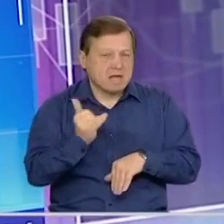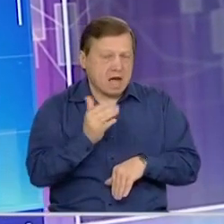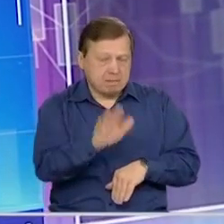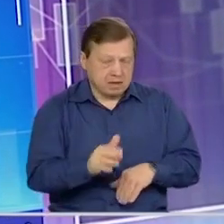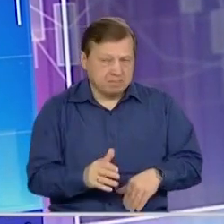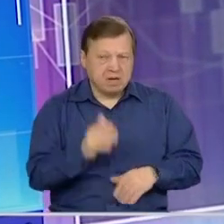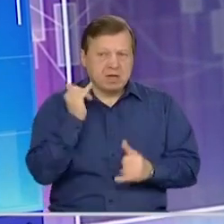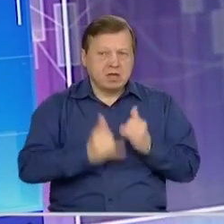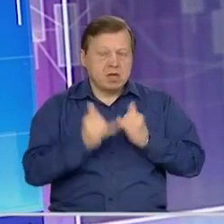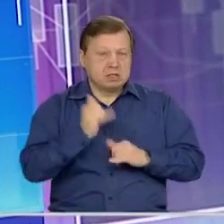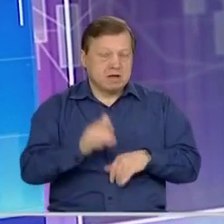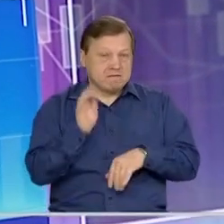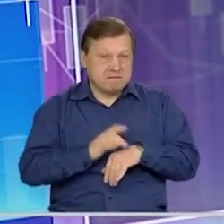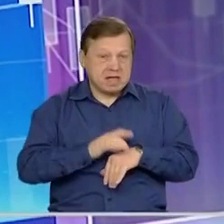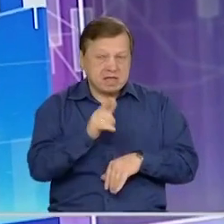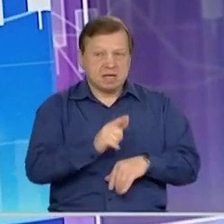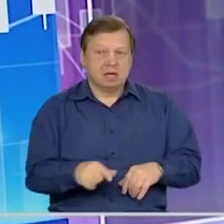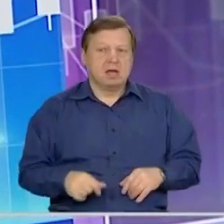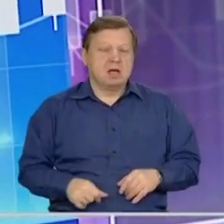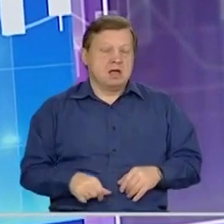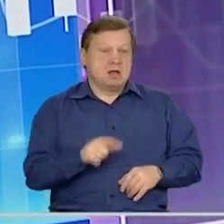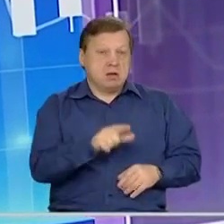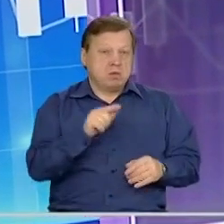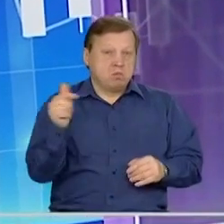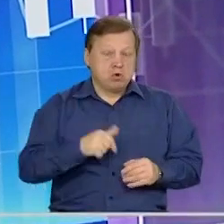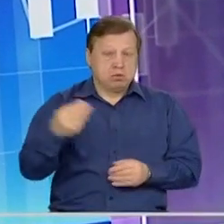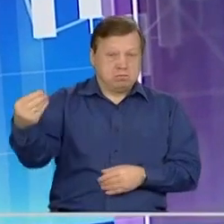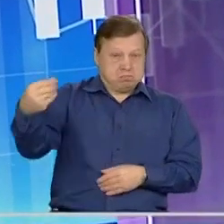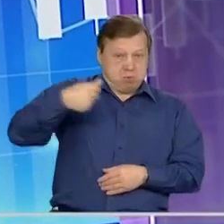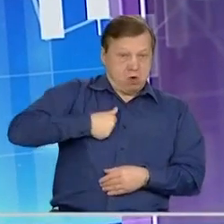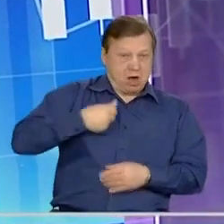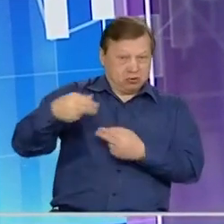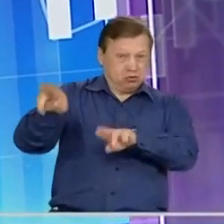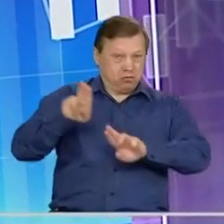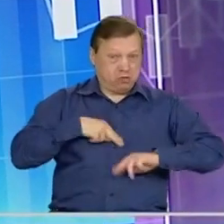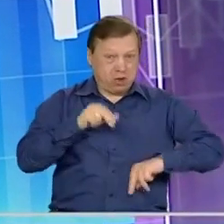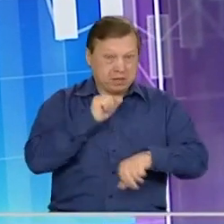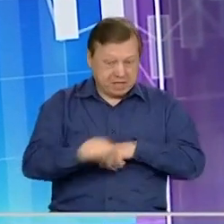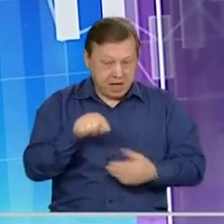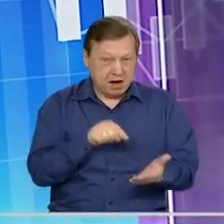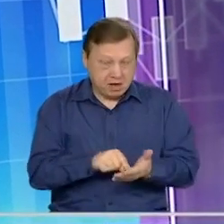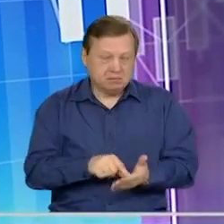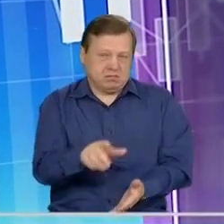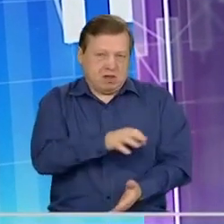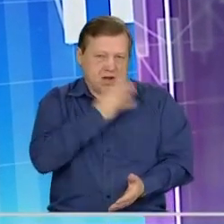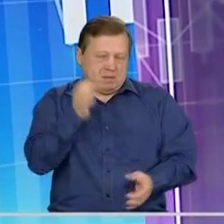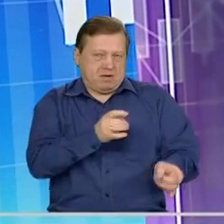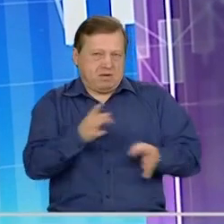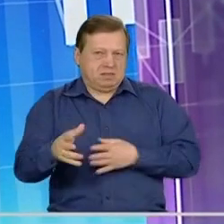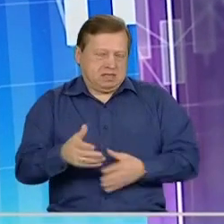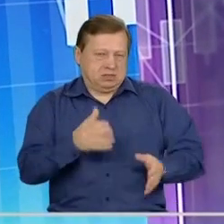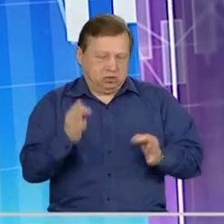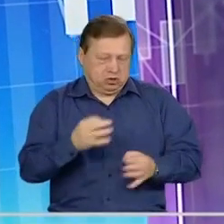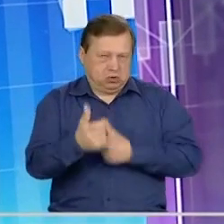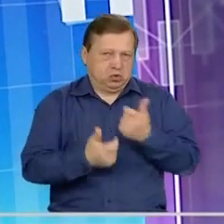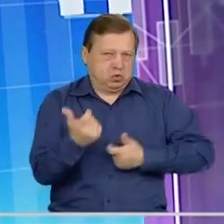Państwo nadpłatę podatku, no to nie ma sensu w ogóle czekać z tym rozliczeniem. I trzeba to w ogóle elektronicznie najlepiej zrobić jeszcze dzisiaj